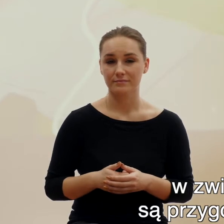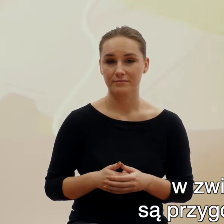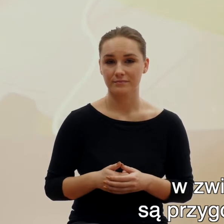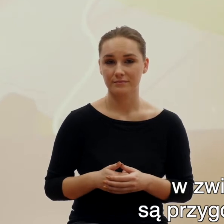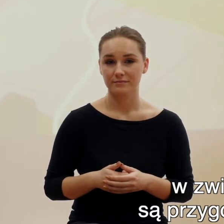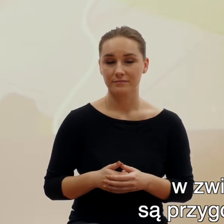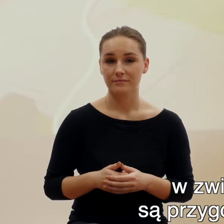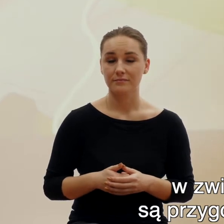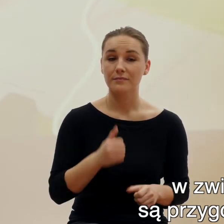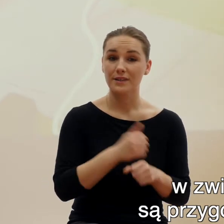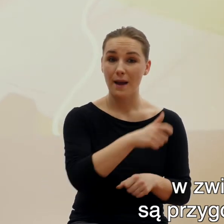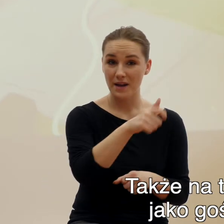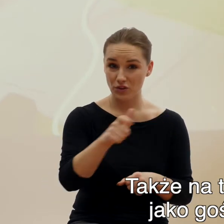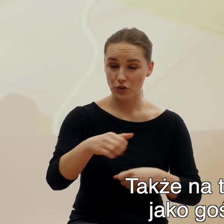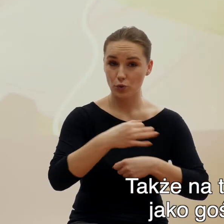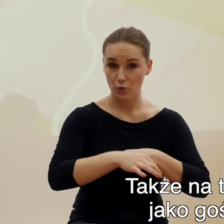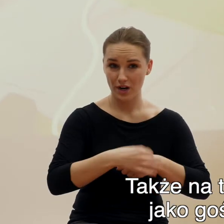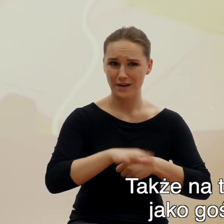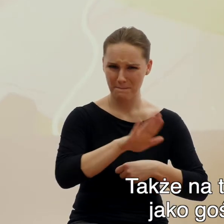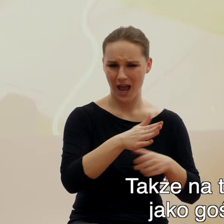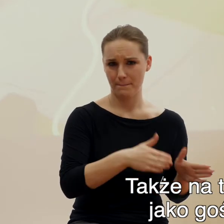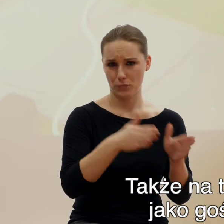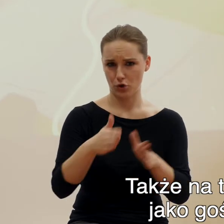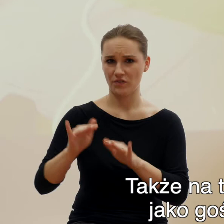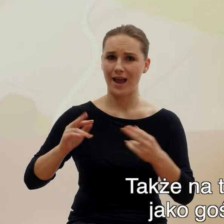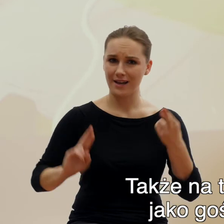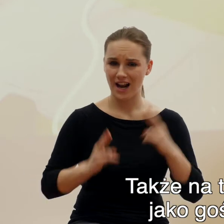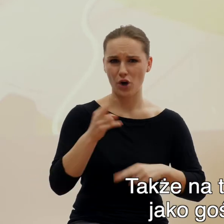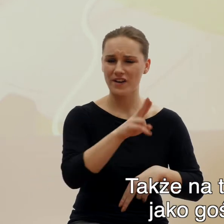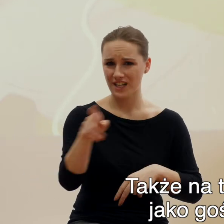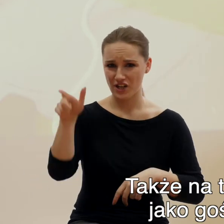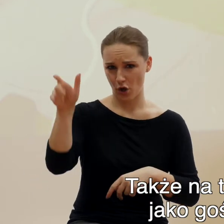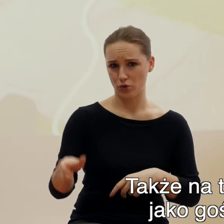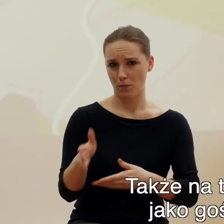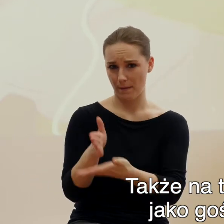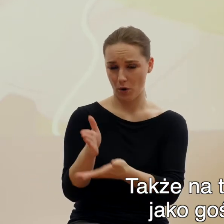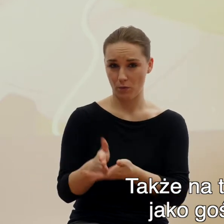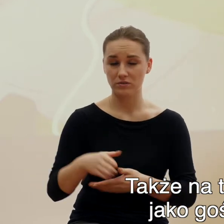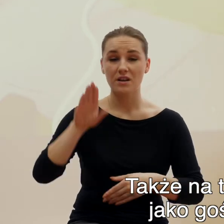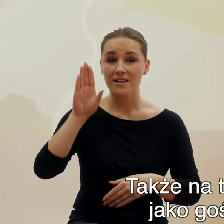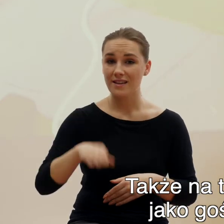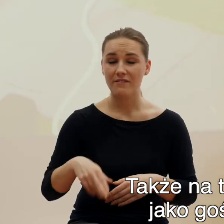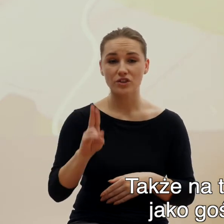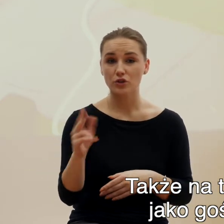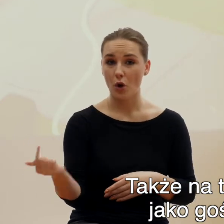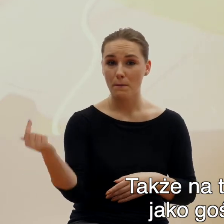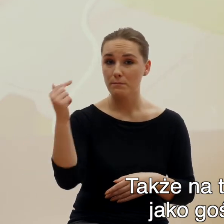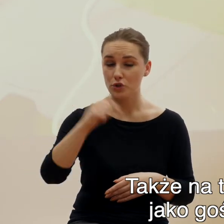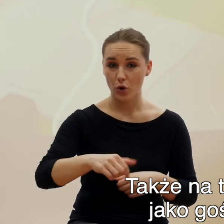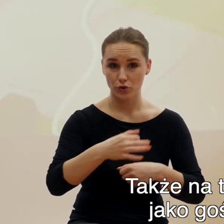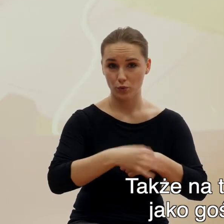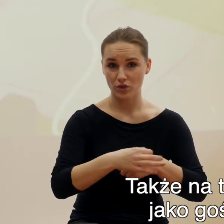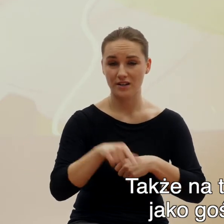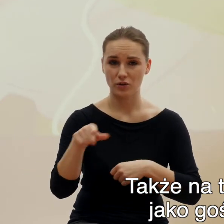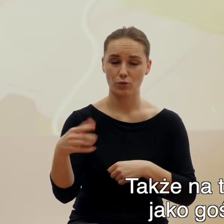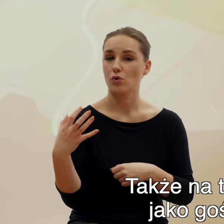do reakcji na każdą osobę, także na taką osobę, która przychodzi do uczelni jako gość i nikt nie